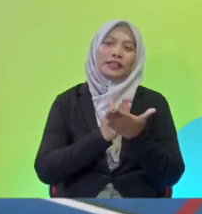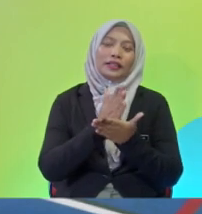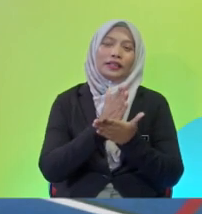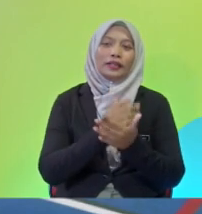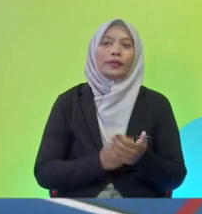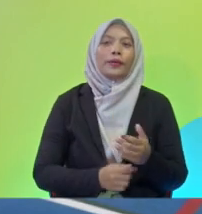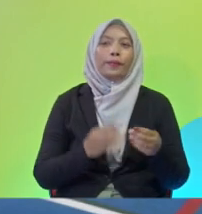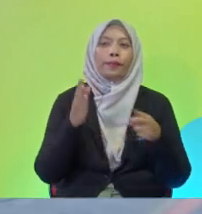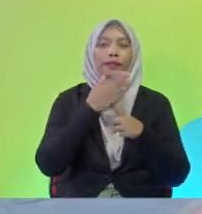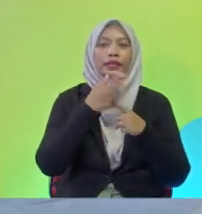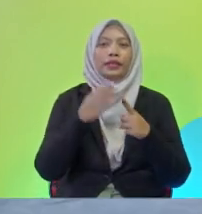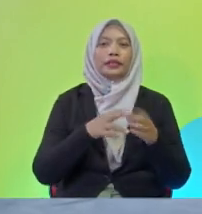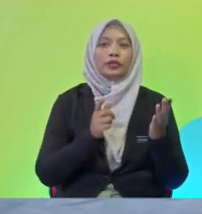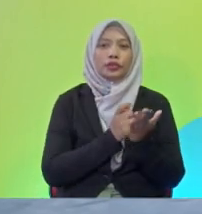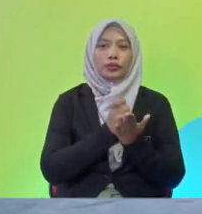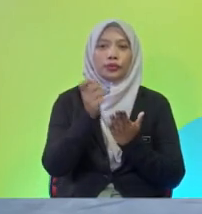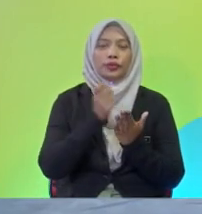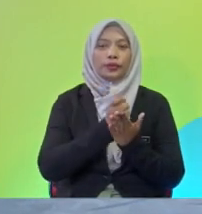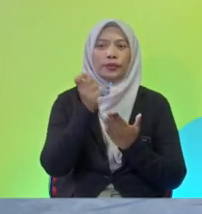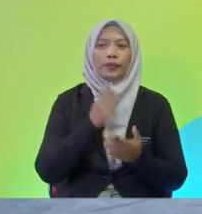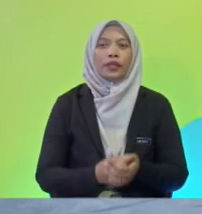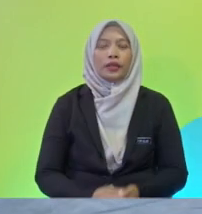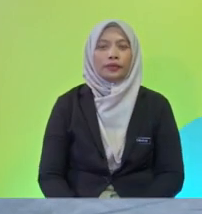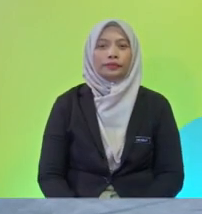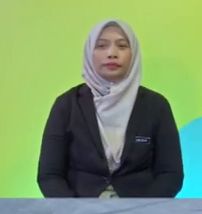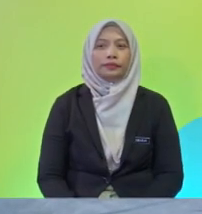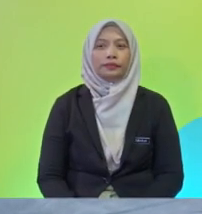Okey, teruskan, teruskan. Okey,